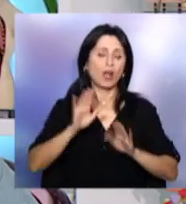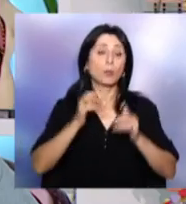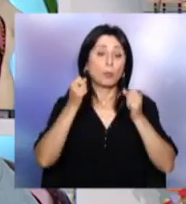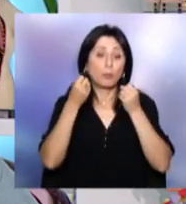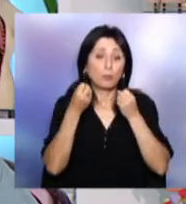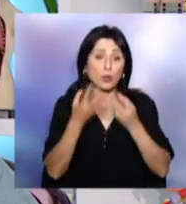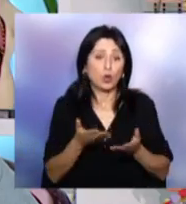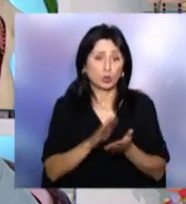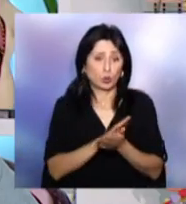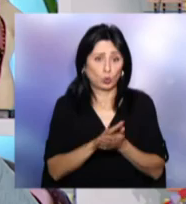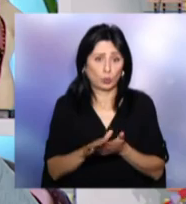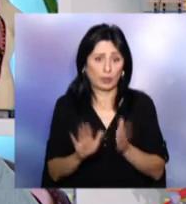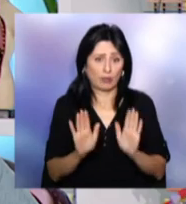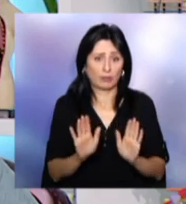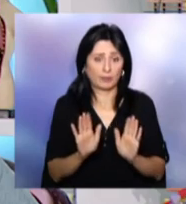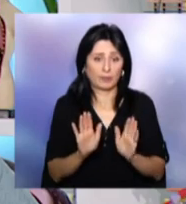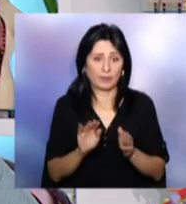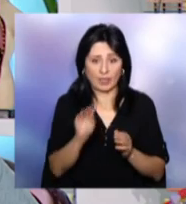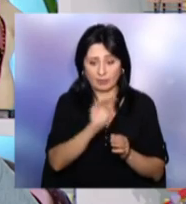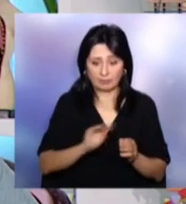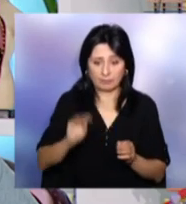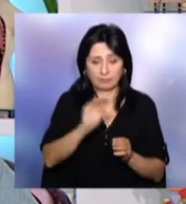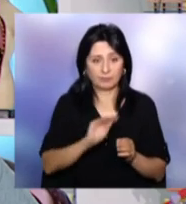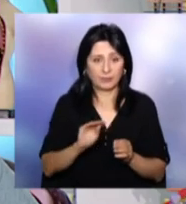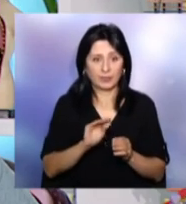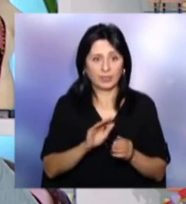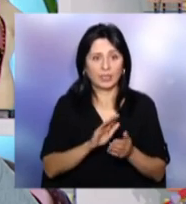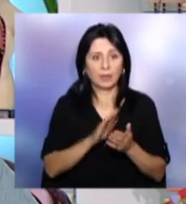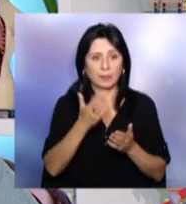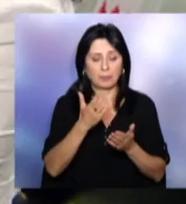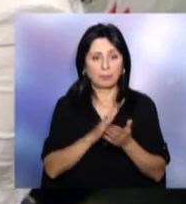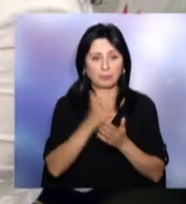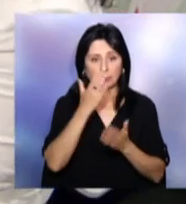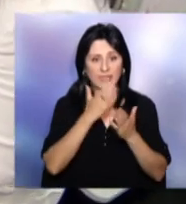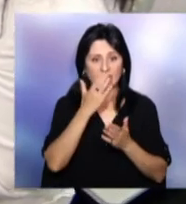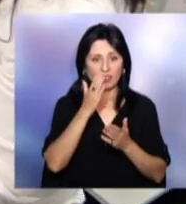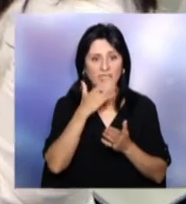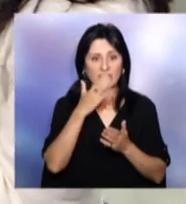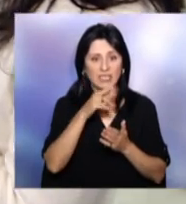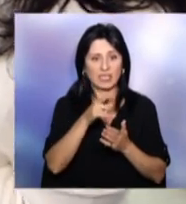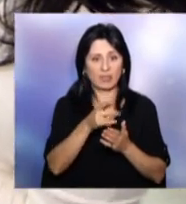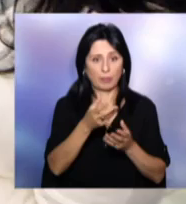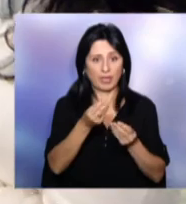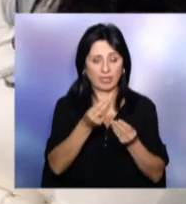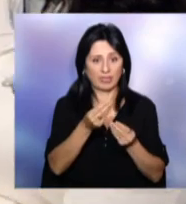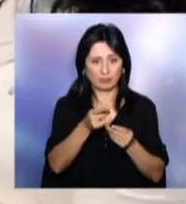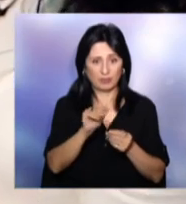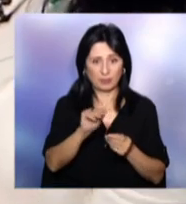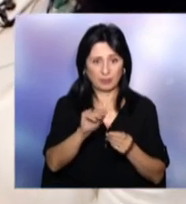პირსახოცი. ნაწლავი. დია. რომლის გაწმენდასაც ვახდენთ. სუფთა პირსახოცით წყალში ვახდენთ მის